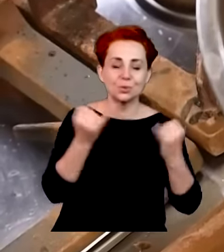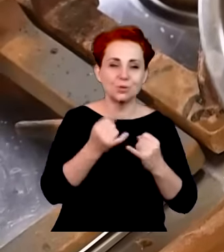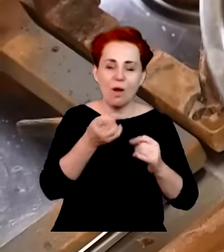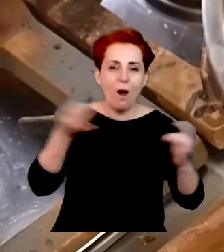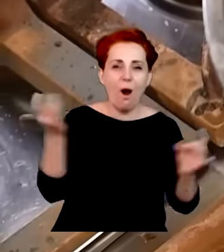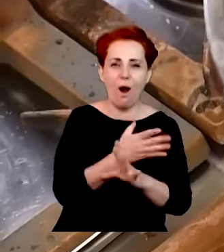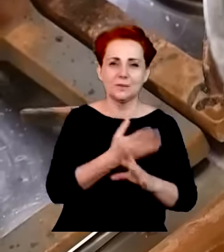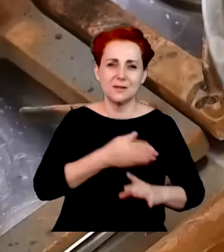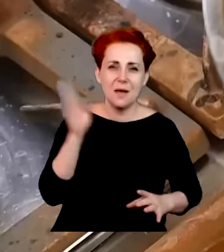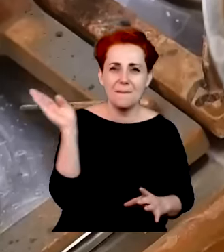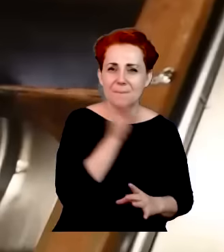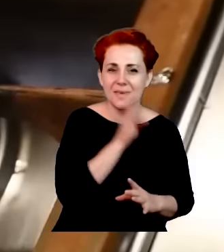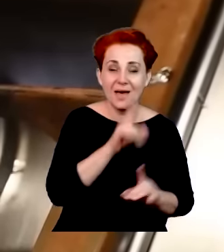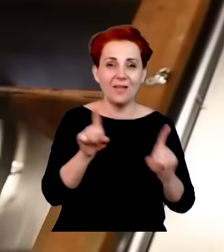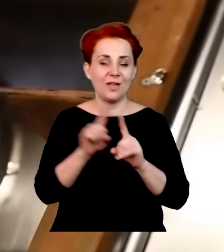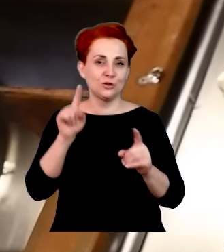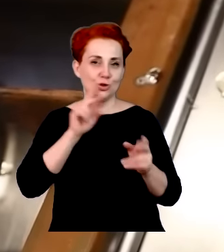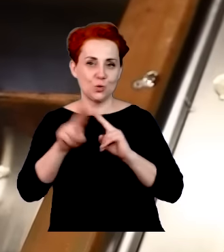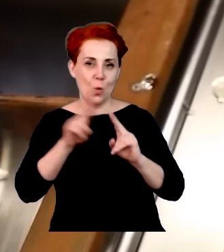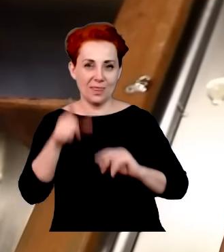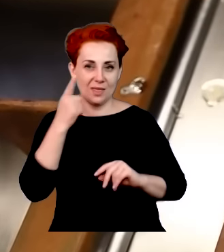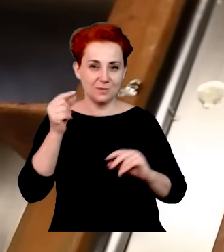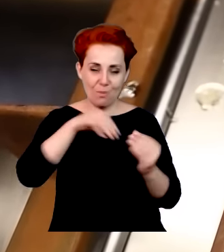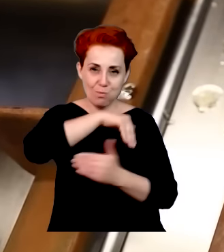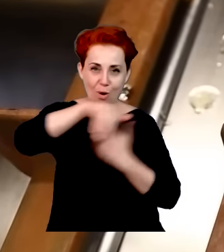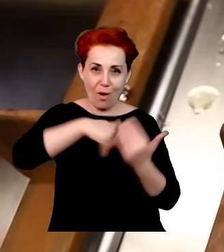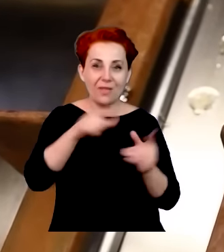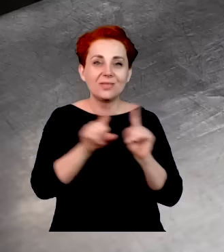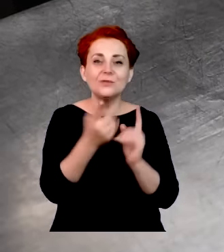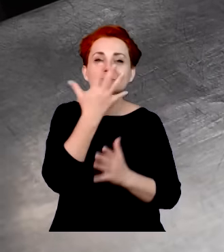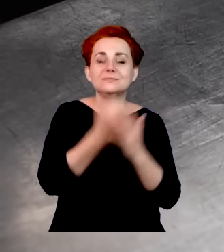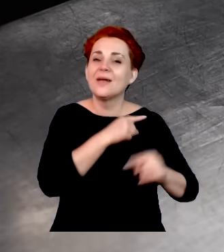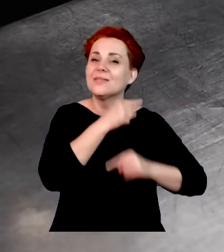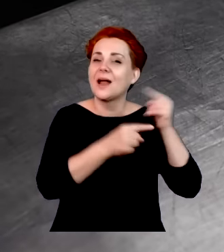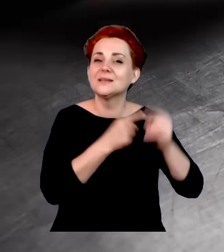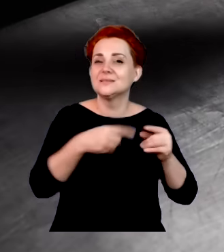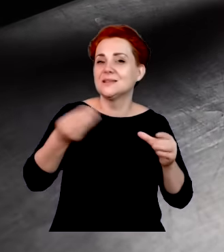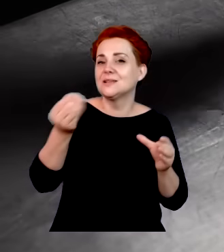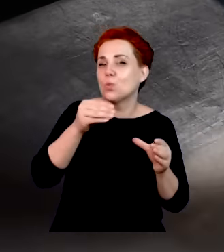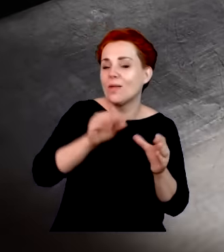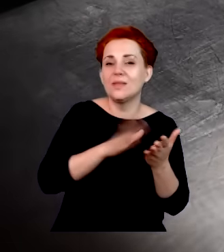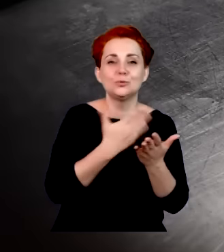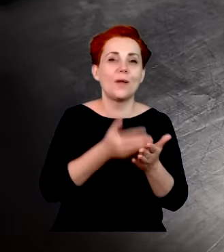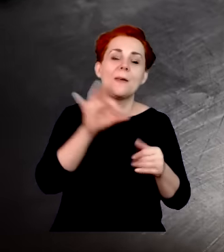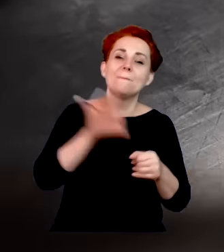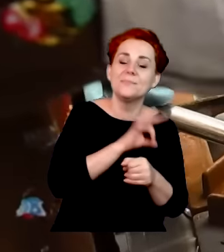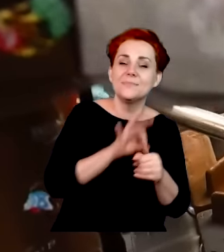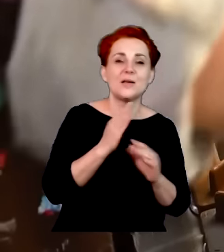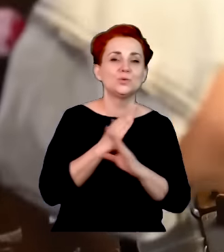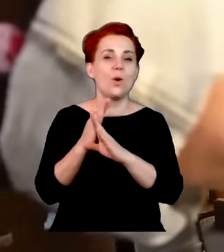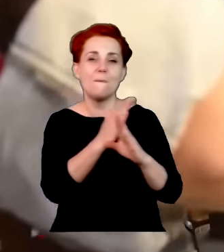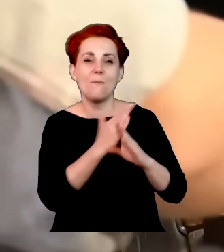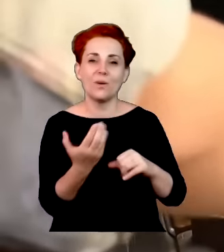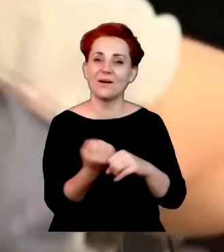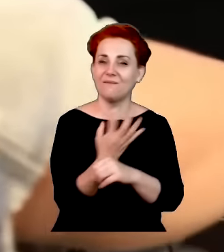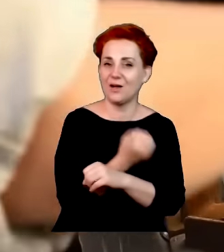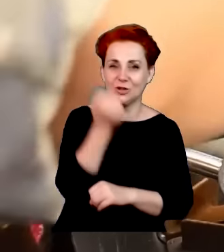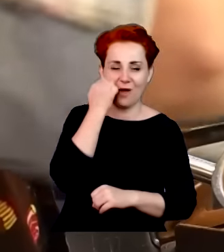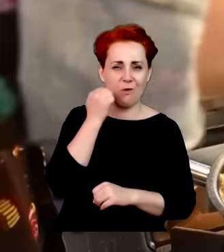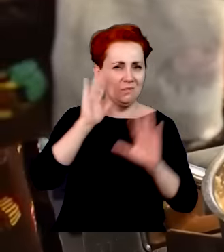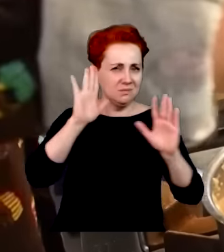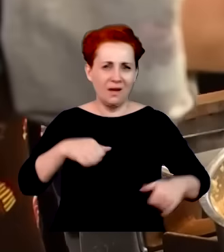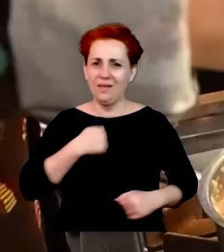potrawy połączone ze słodkimi smakami. Wykorzystywano także bardziej tradycyjne składniki potraw, jak mięso, mąkę, warzywa czy owoce, więc nie ma się co martwić,